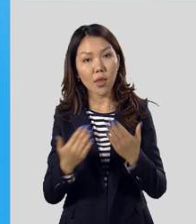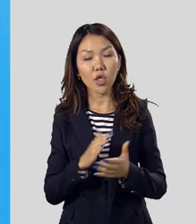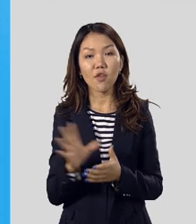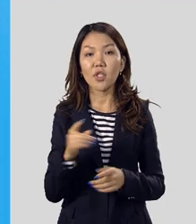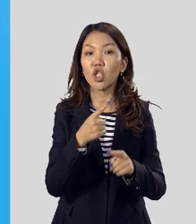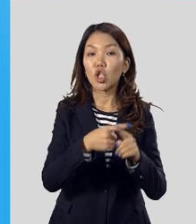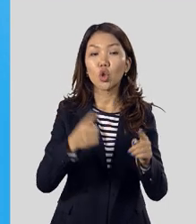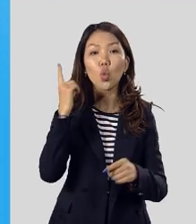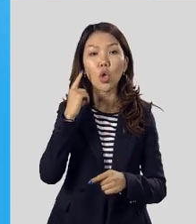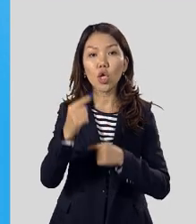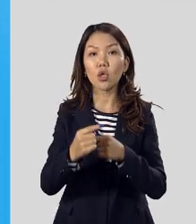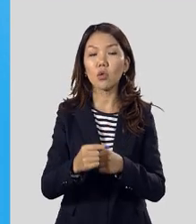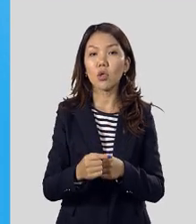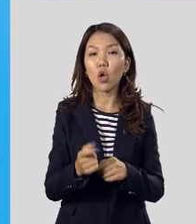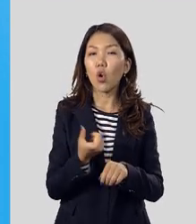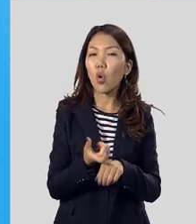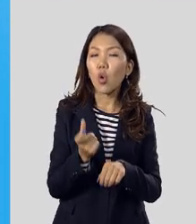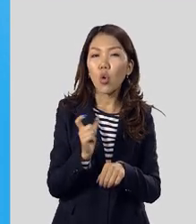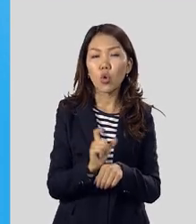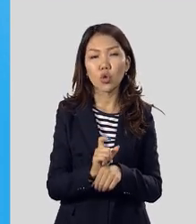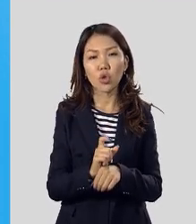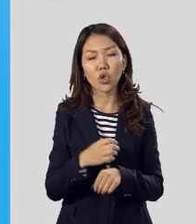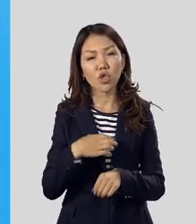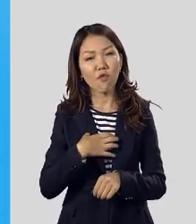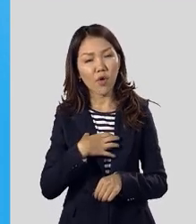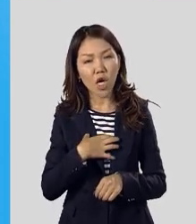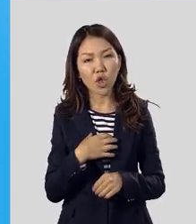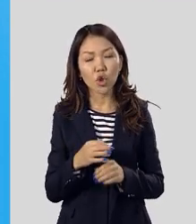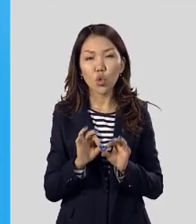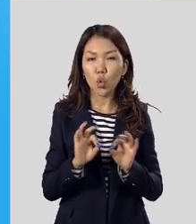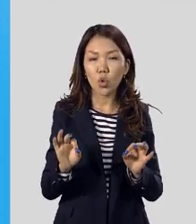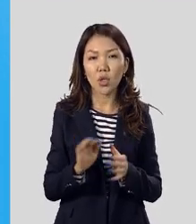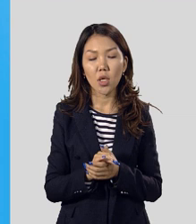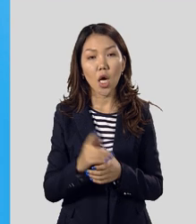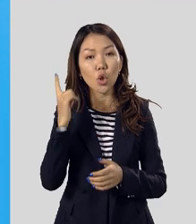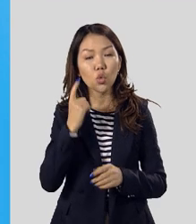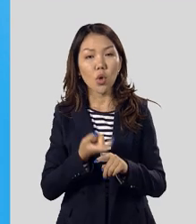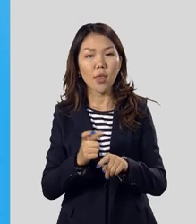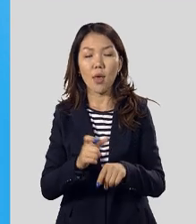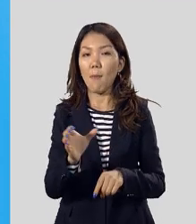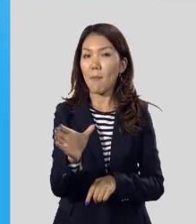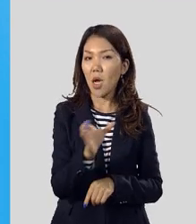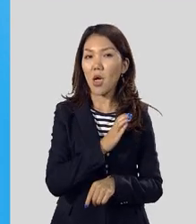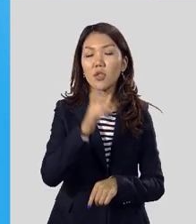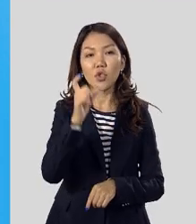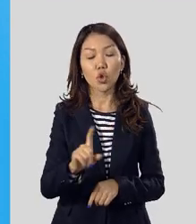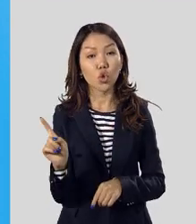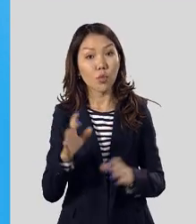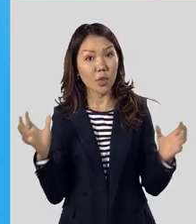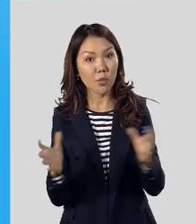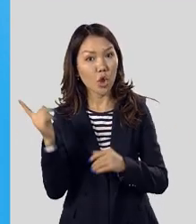части уха чрезвычайно хрупкие, а слух – это богатство человека. Чтобы сберечь